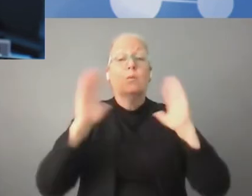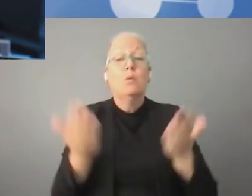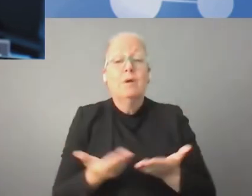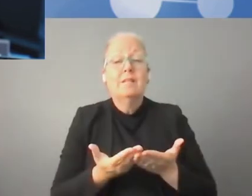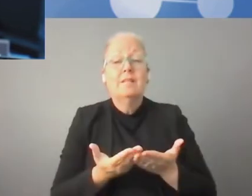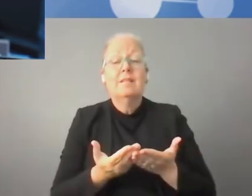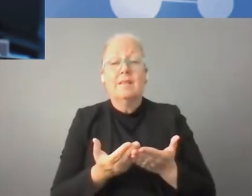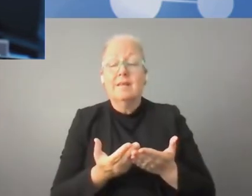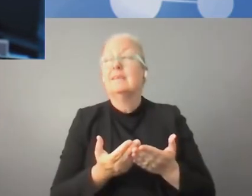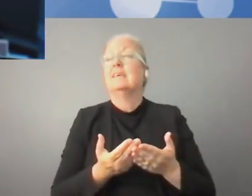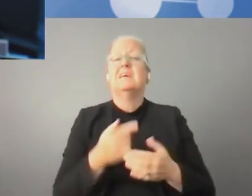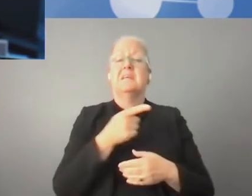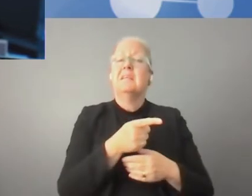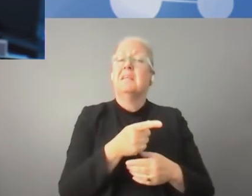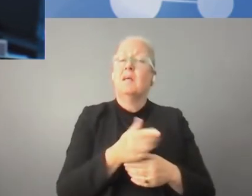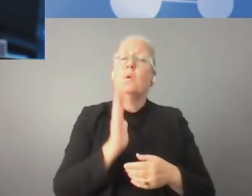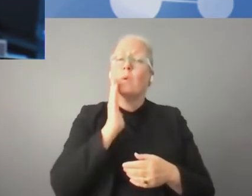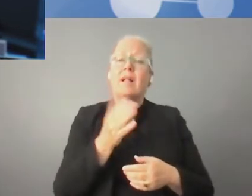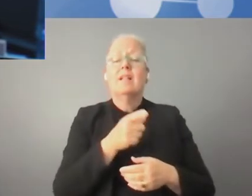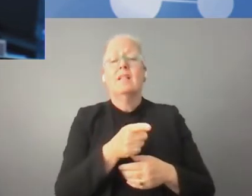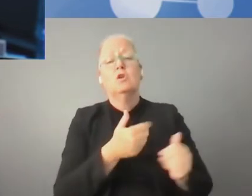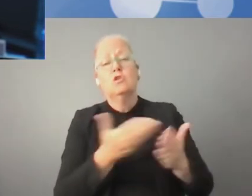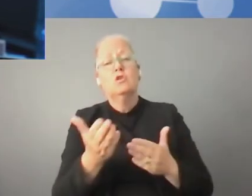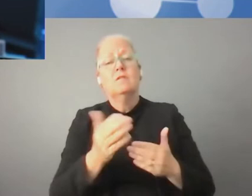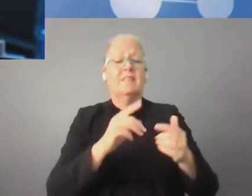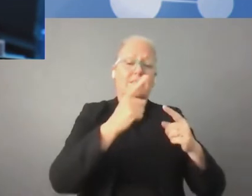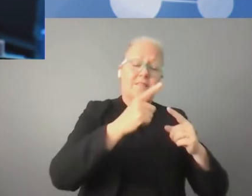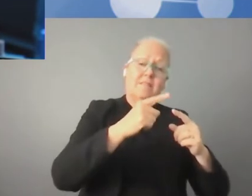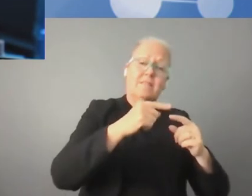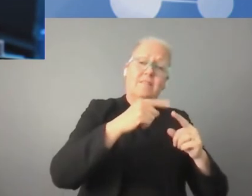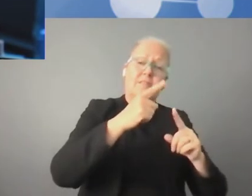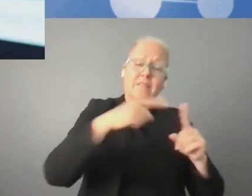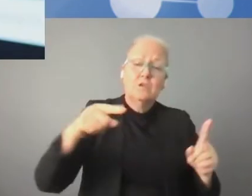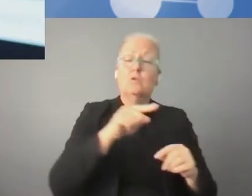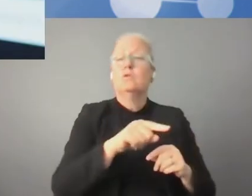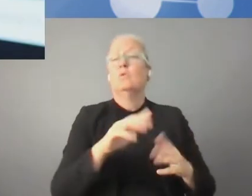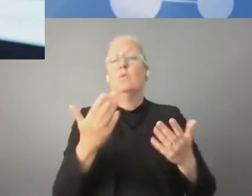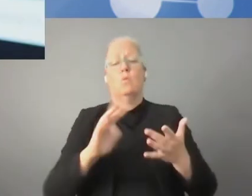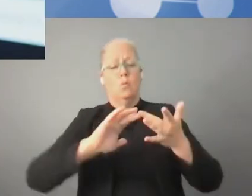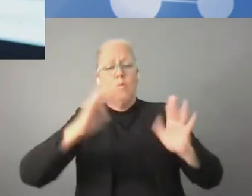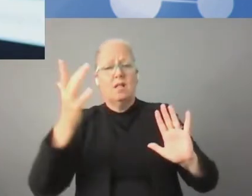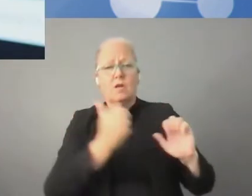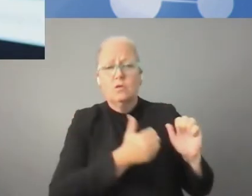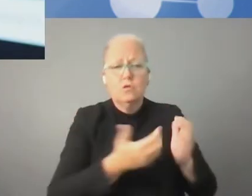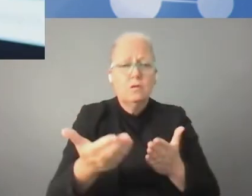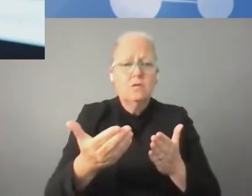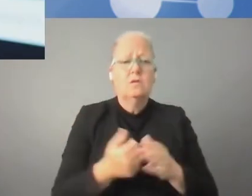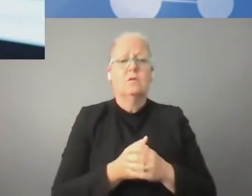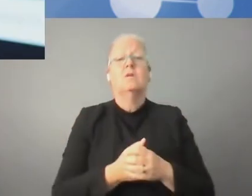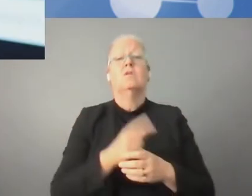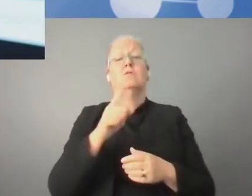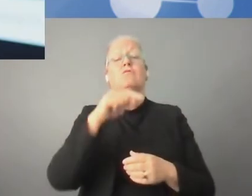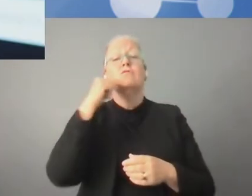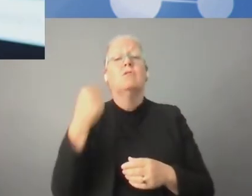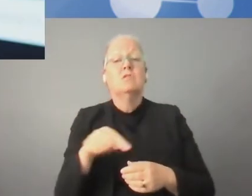展，所以对电子技术有对电子经济也有非常大的影响。世界上很多人都